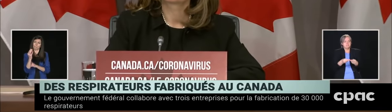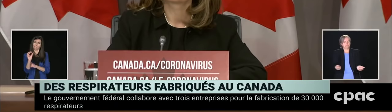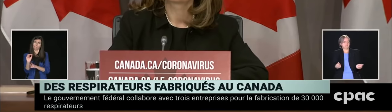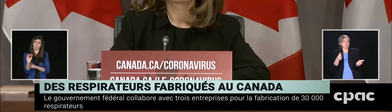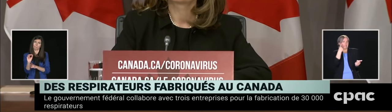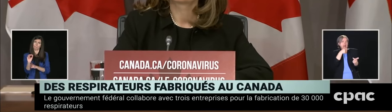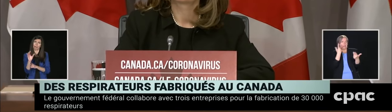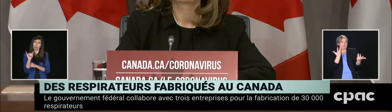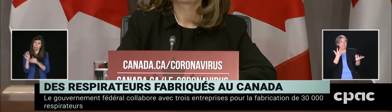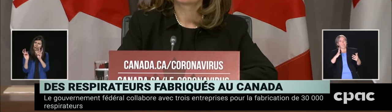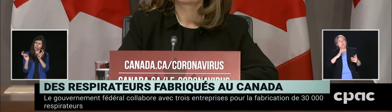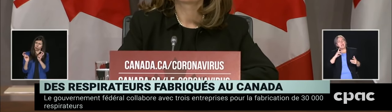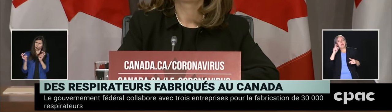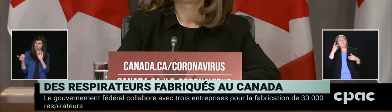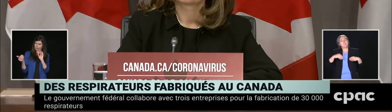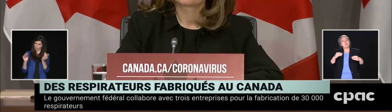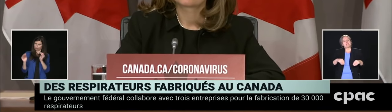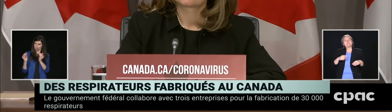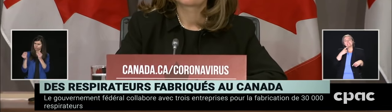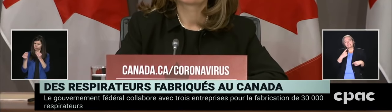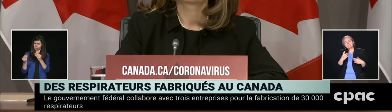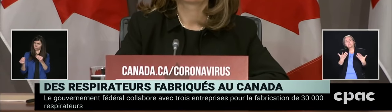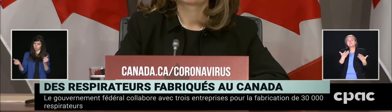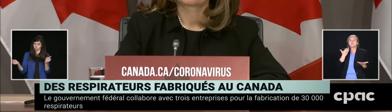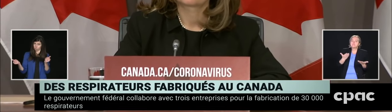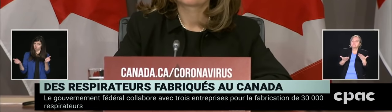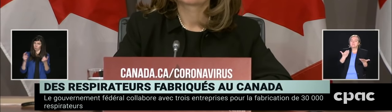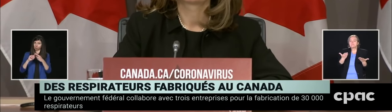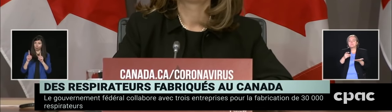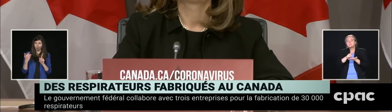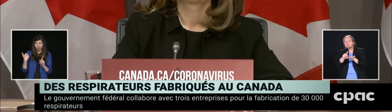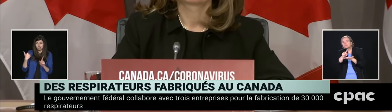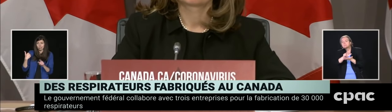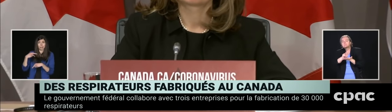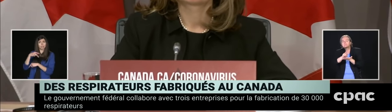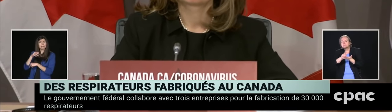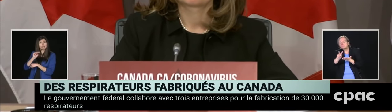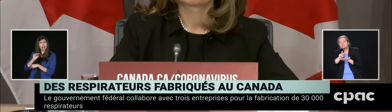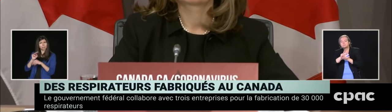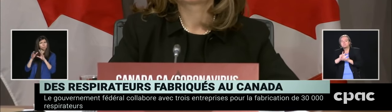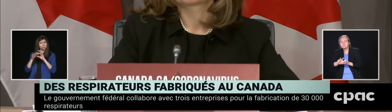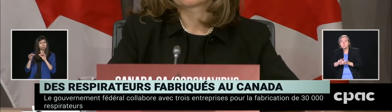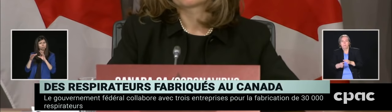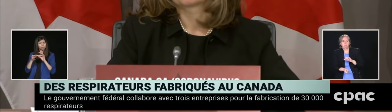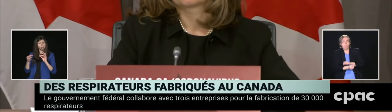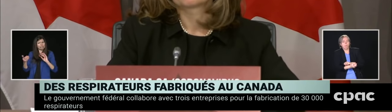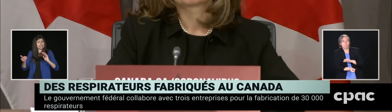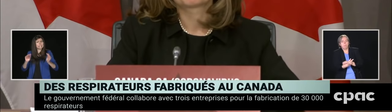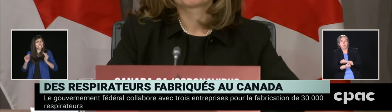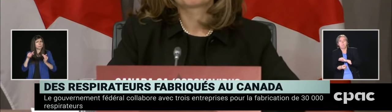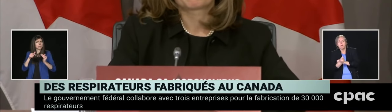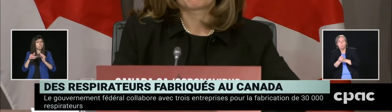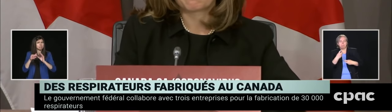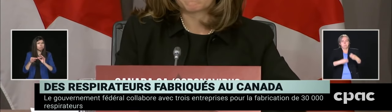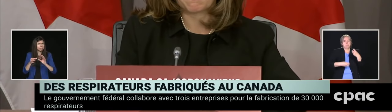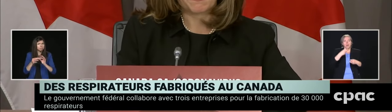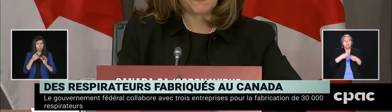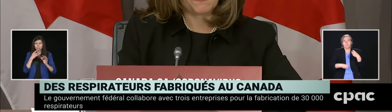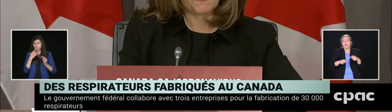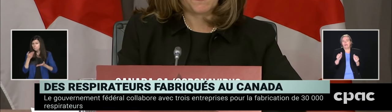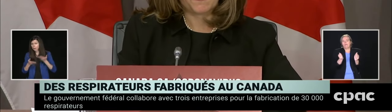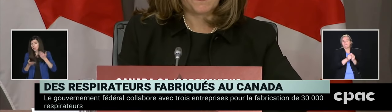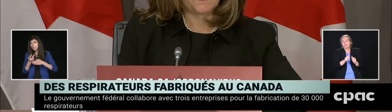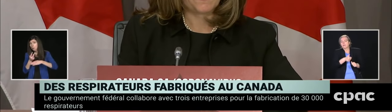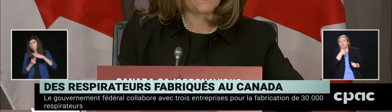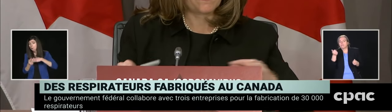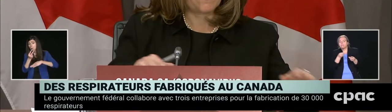avoir dans les prochaines semaines et peut-être prochains mois d'autres problèmes avec d'autres types d'équipements médicaux.